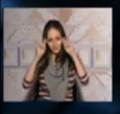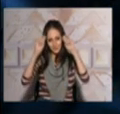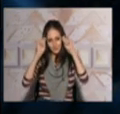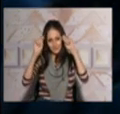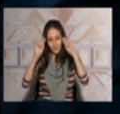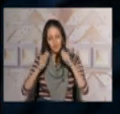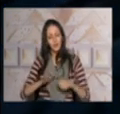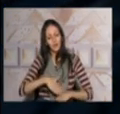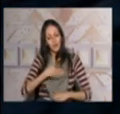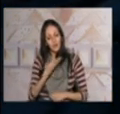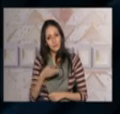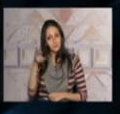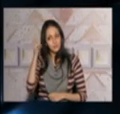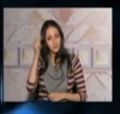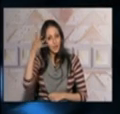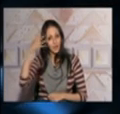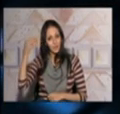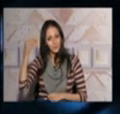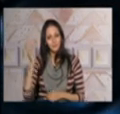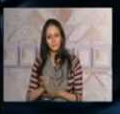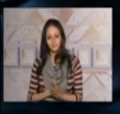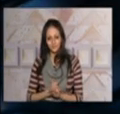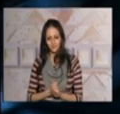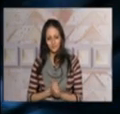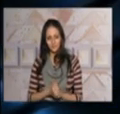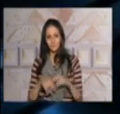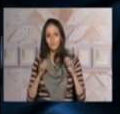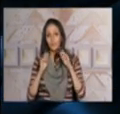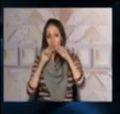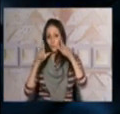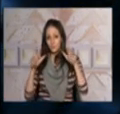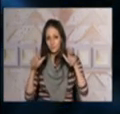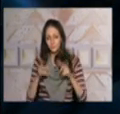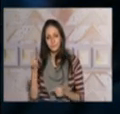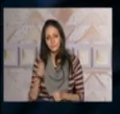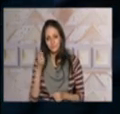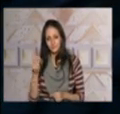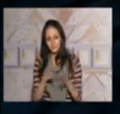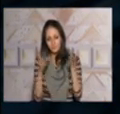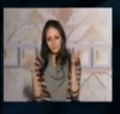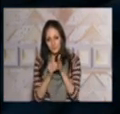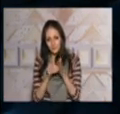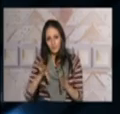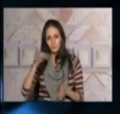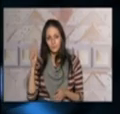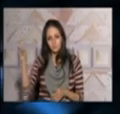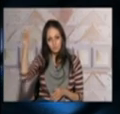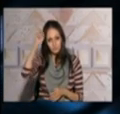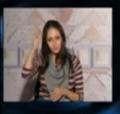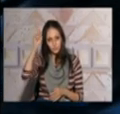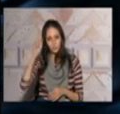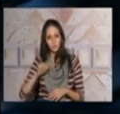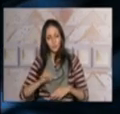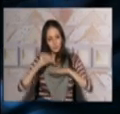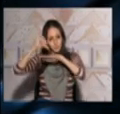من زياره الموقع الواحد. طب خليني اوضح، يعني الرحله بتطلع من شرم الشيخ توصل للاقصر، ممكن ان